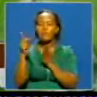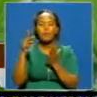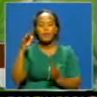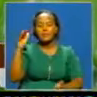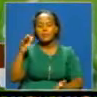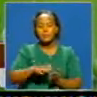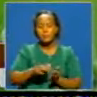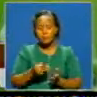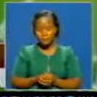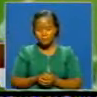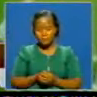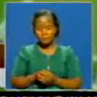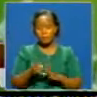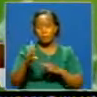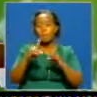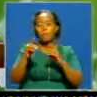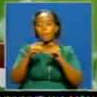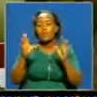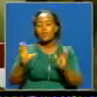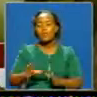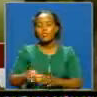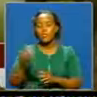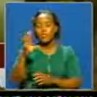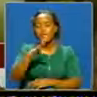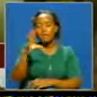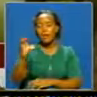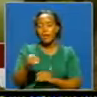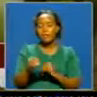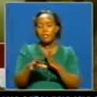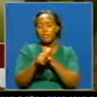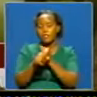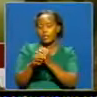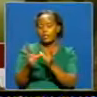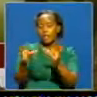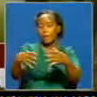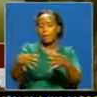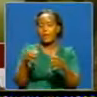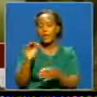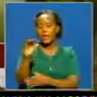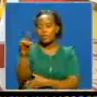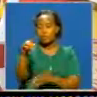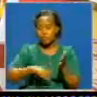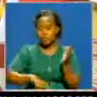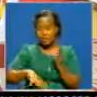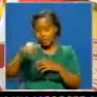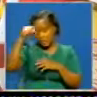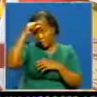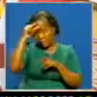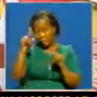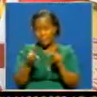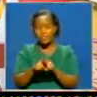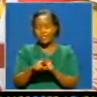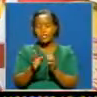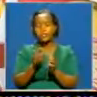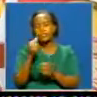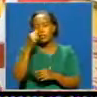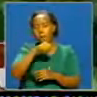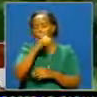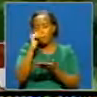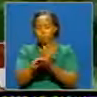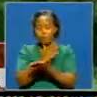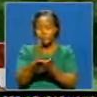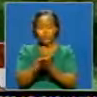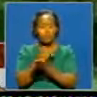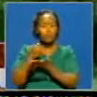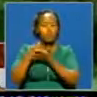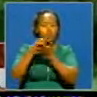wa kampuni ya Bio Vision Africa Trust David Amudavi amehimiza serikali na sekta za kibinafsi zisaidie kupunguza nakisi ya